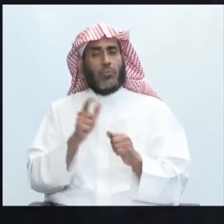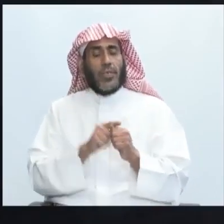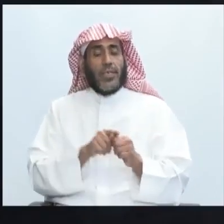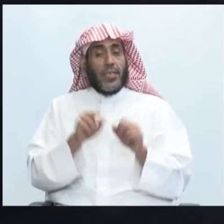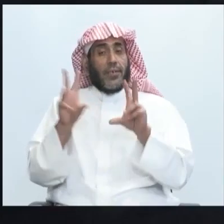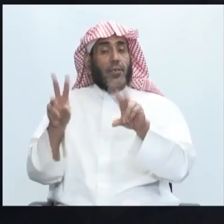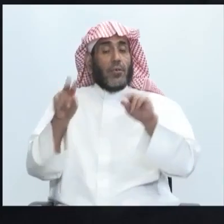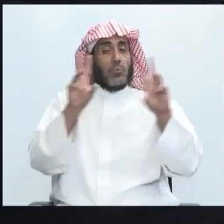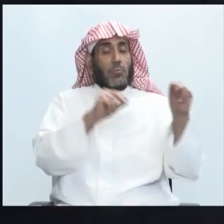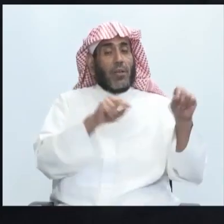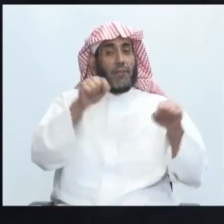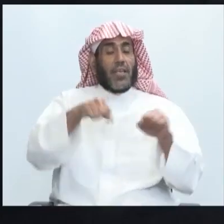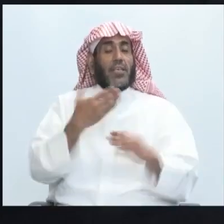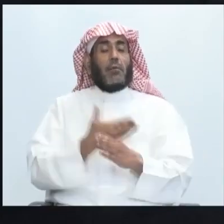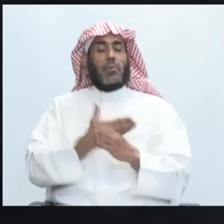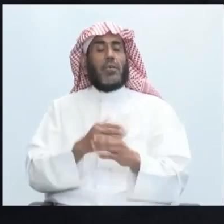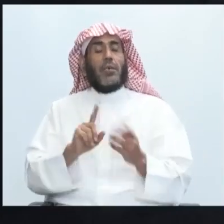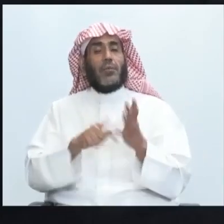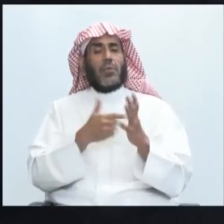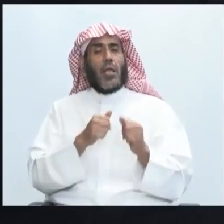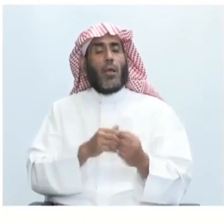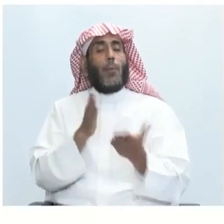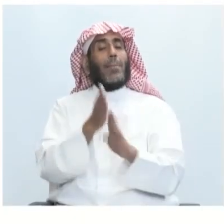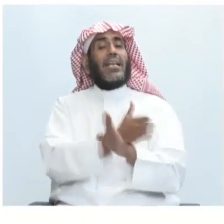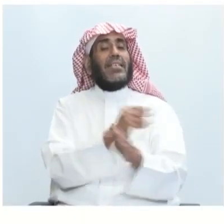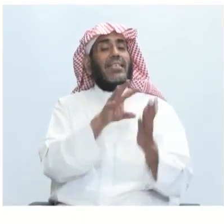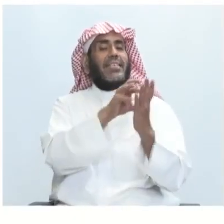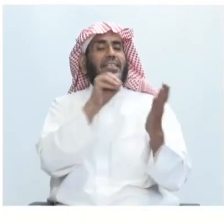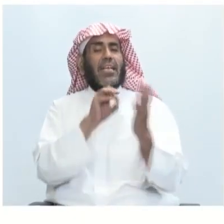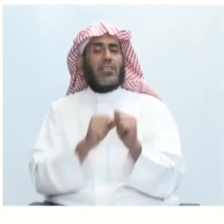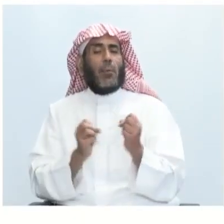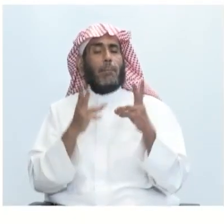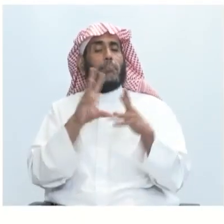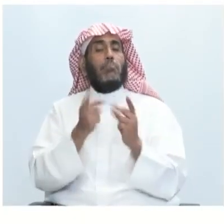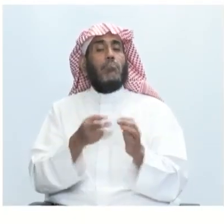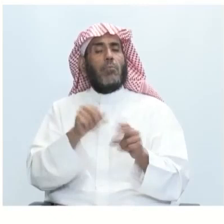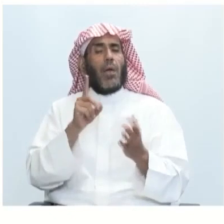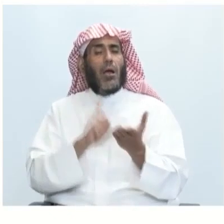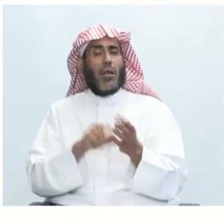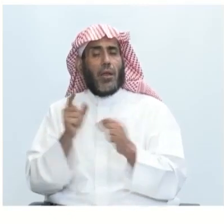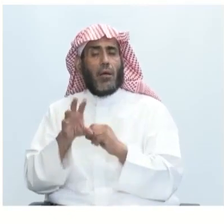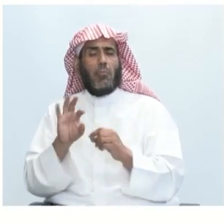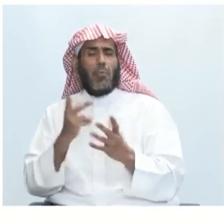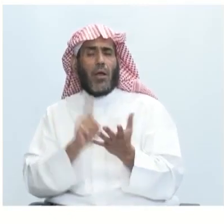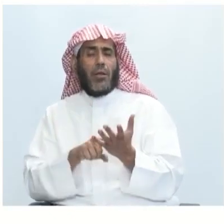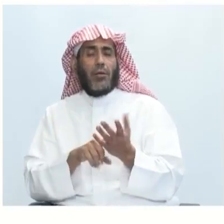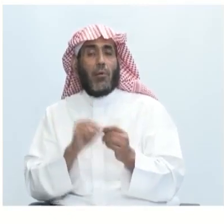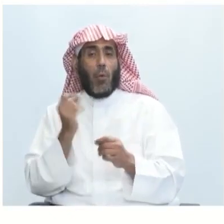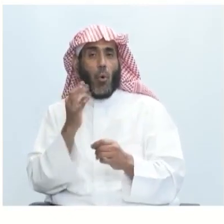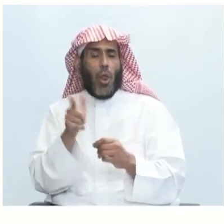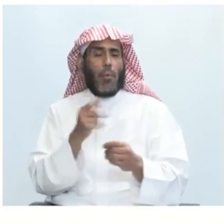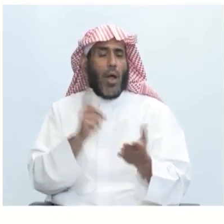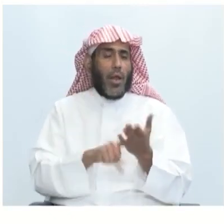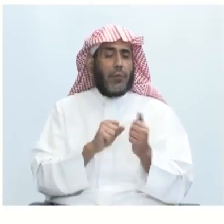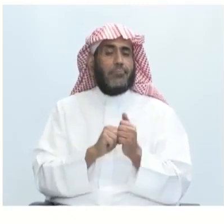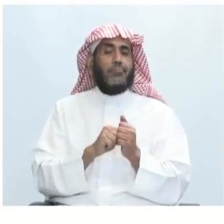فيه مشابهه في في العله في البدايه هنا منهج الاستنتاج بما ان لاحظ هنا العباره او المقوله بما